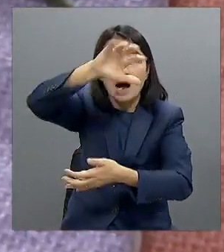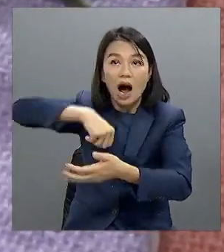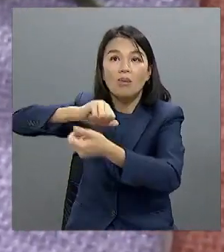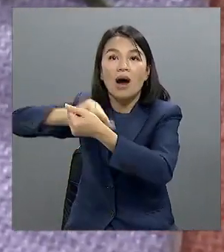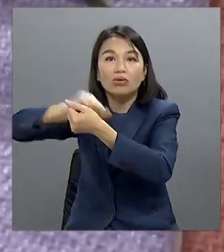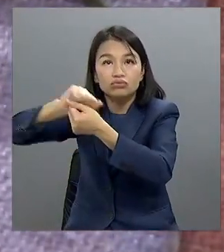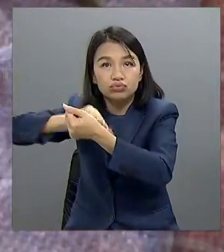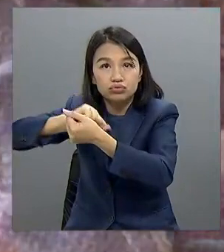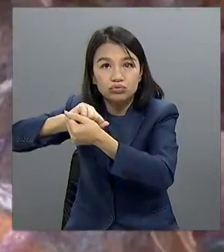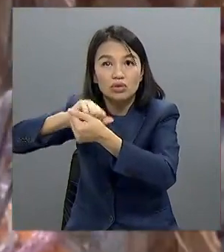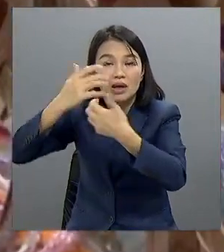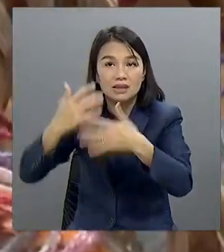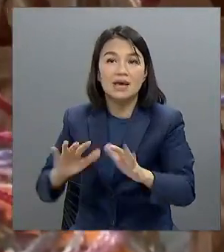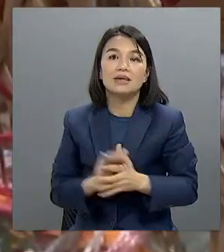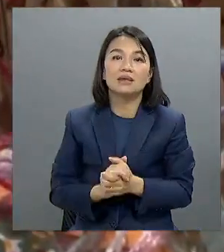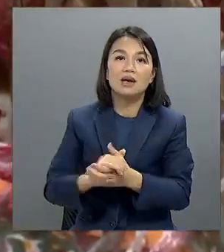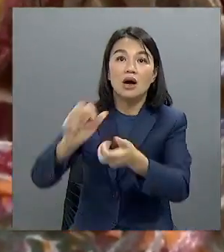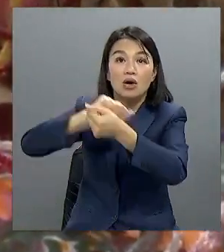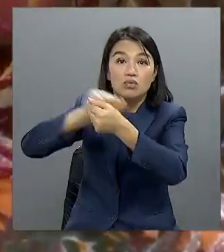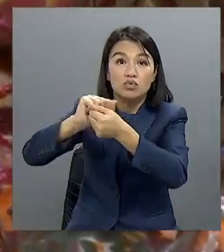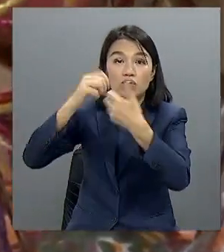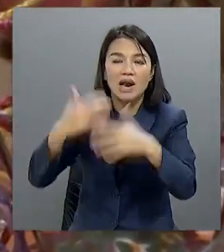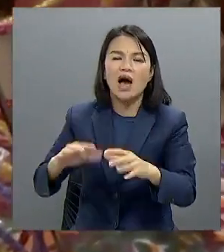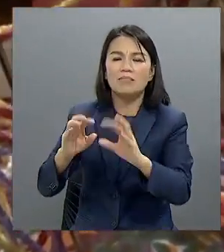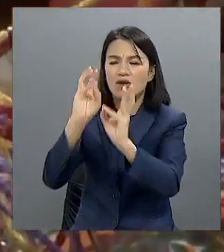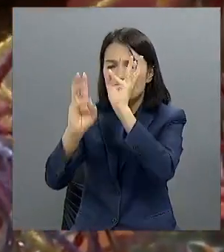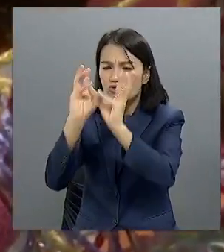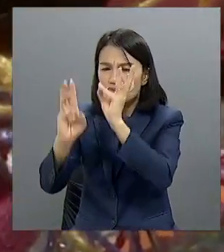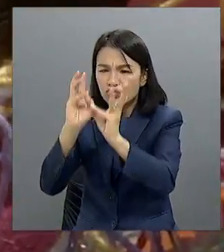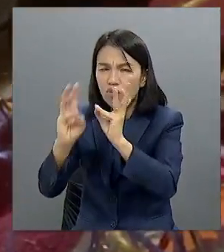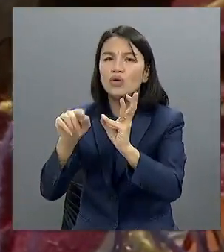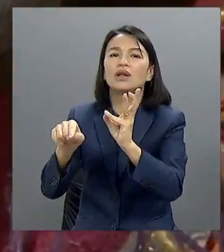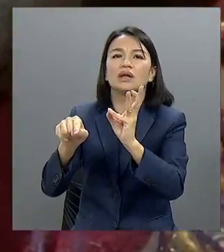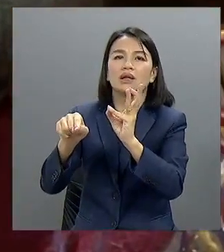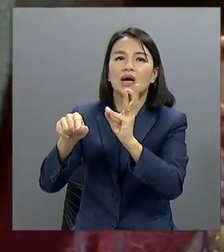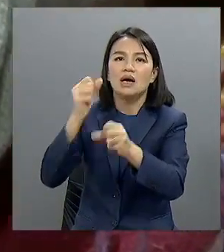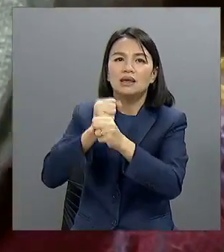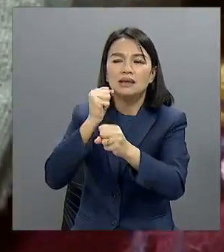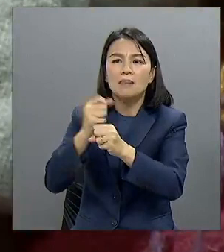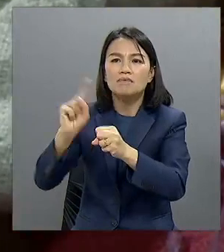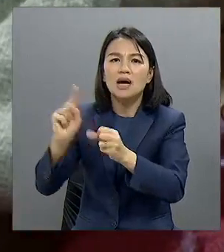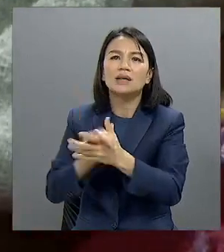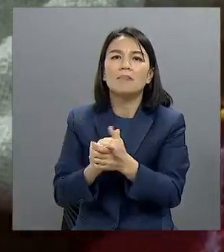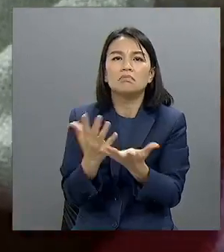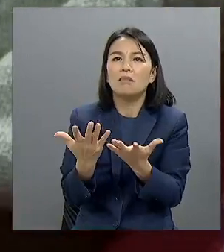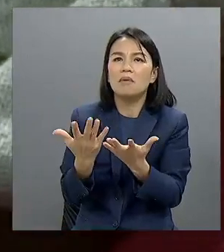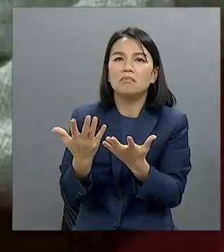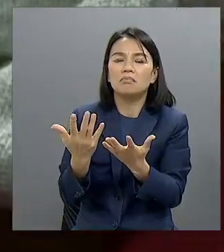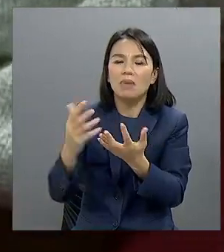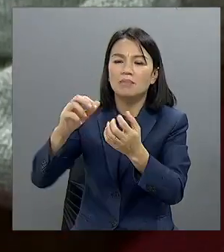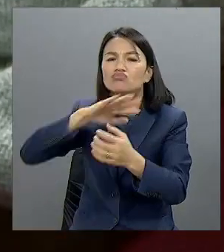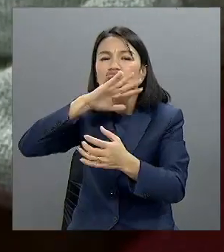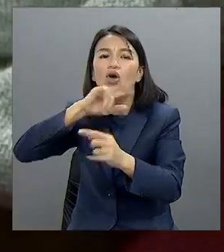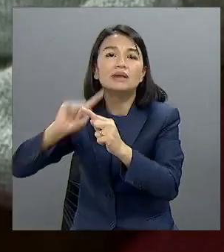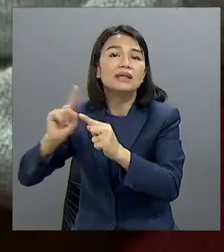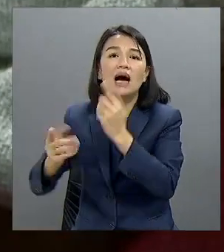ผ้าเขาเวลาที่มาเนี่ยอาจจะมีฝุ่นมีตัวสิ่งที่มันเจือปนมาเนี่ยค่ะเพราะเนื่องจากมันเป็นผ้